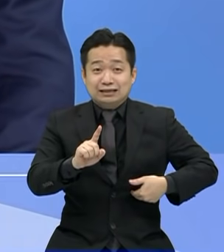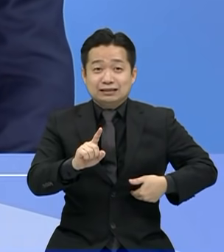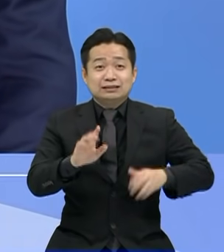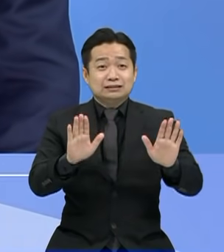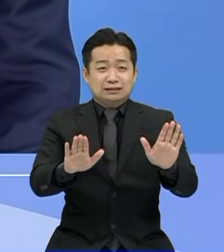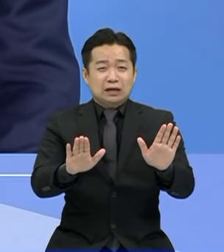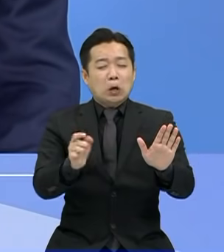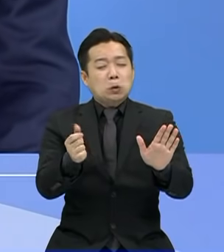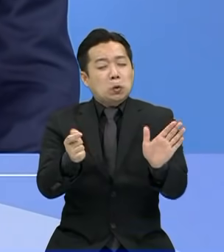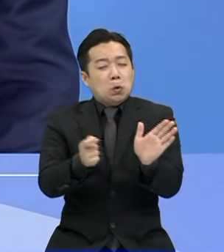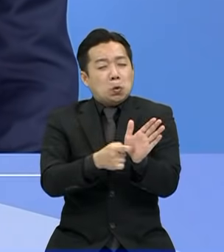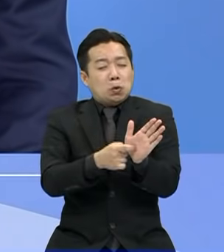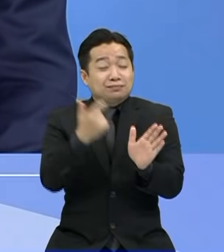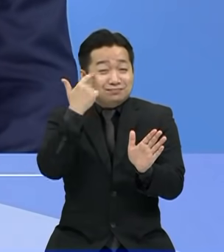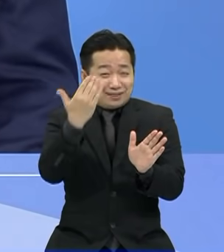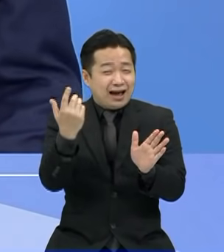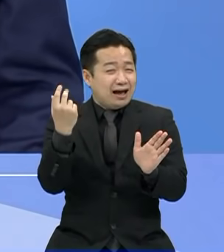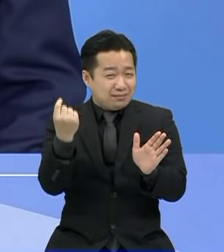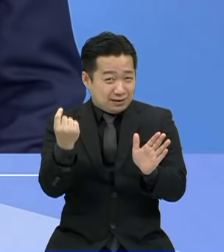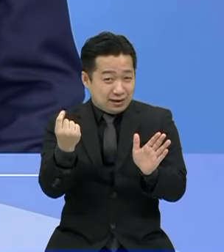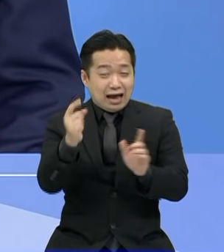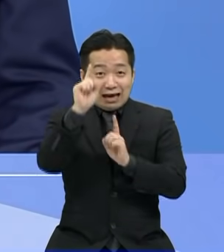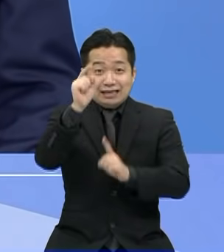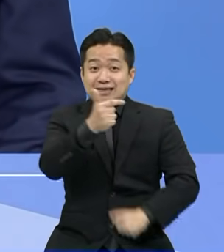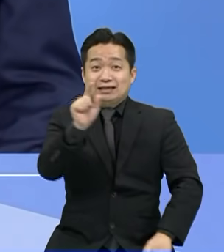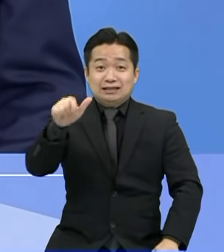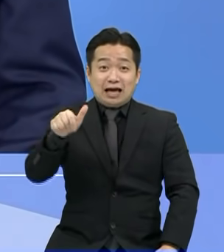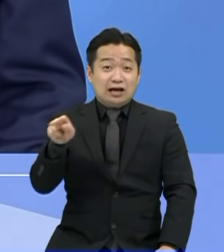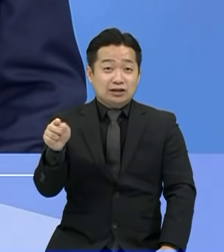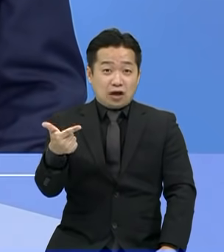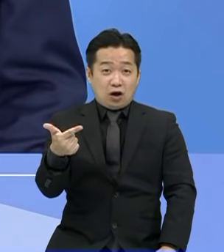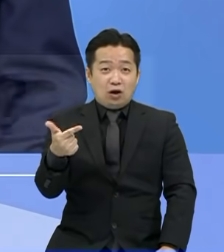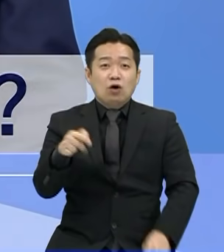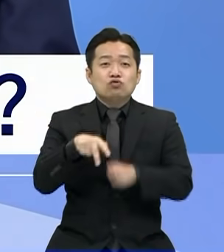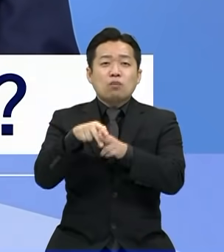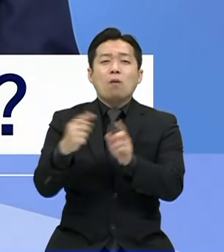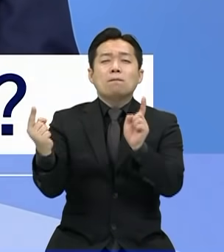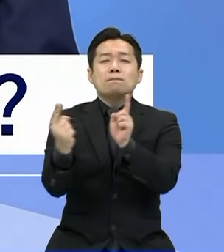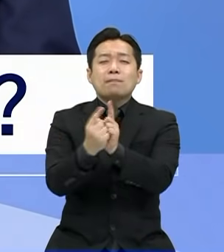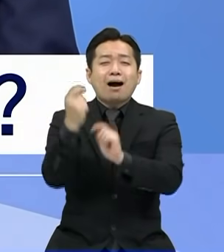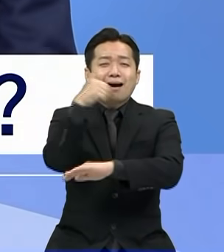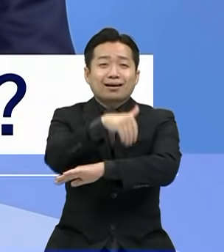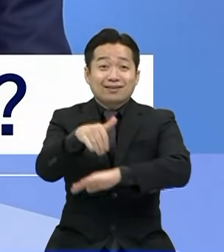네. 질문일 수도 있겠는데 이낙연 후보는 언제쯤 만날 계획이십니까?